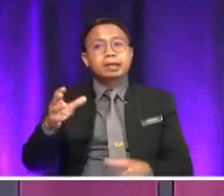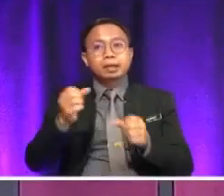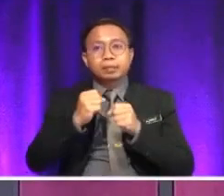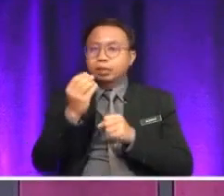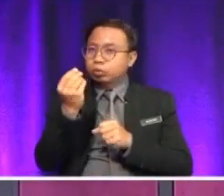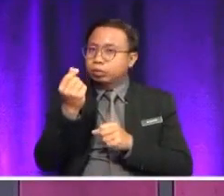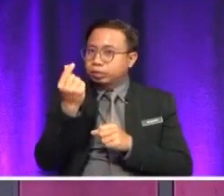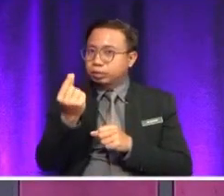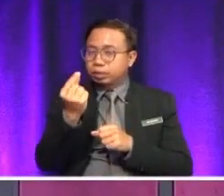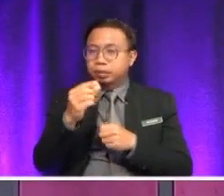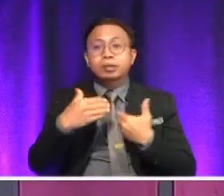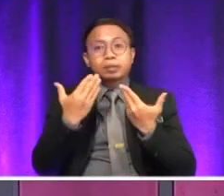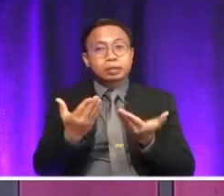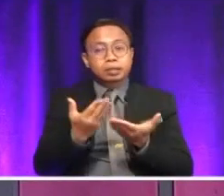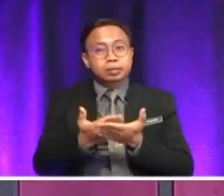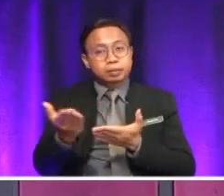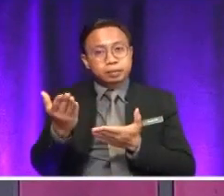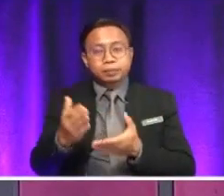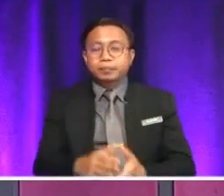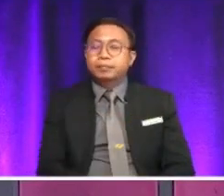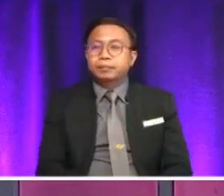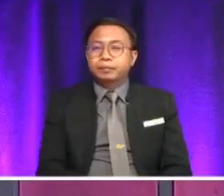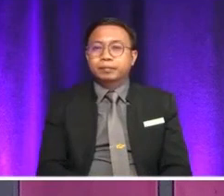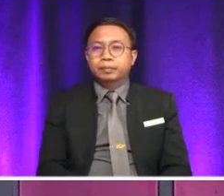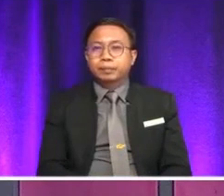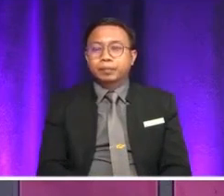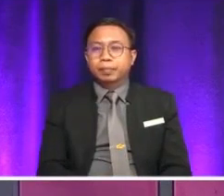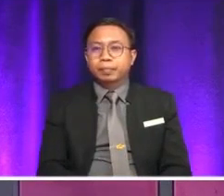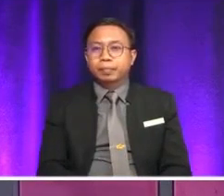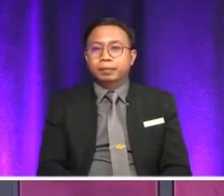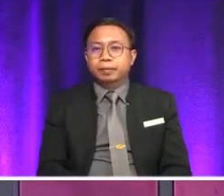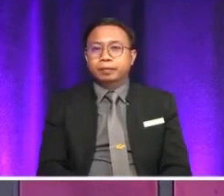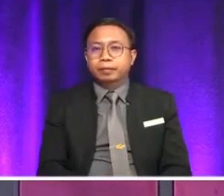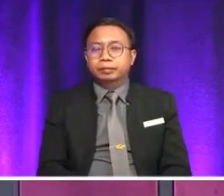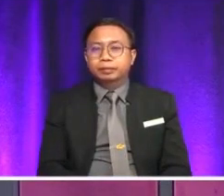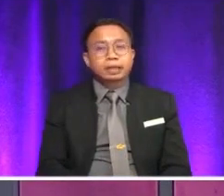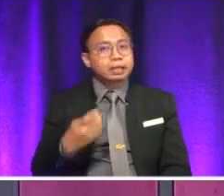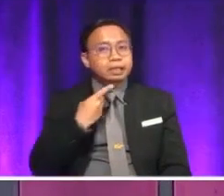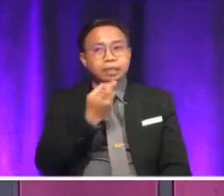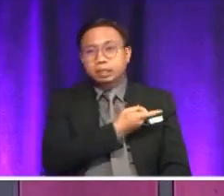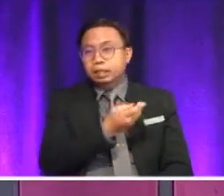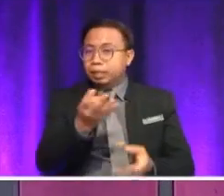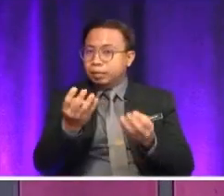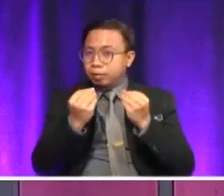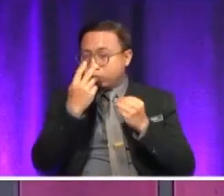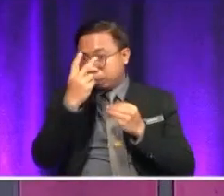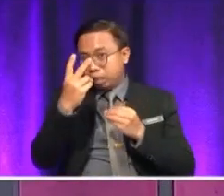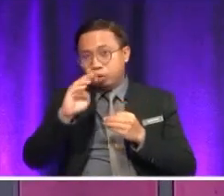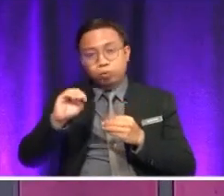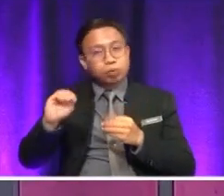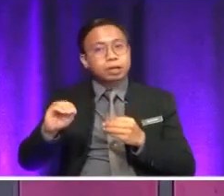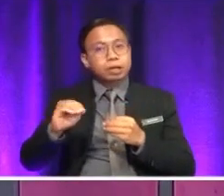kita belanjalah, apa masalahnya kan? Betul. Okey. Okey. Okey. Kita nak tengok murid punya